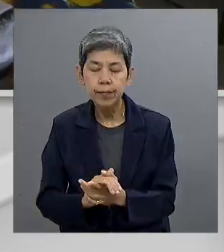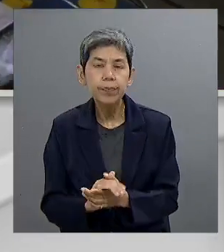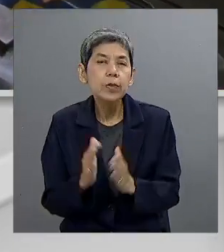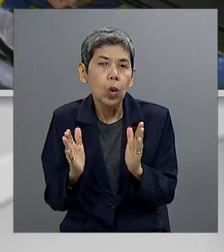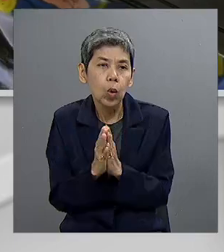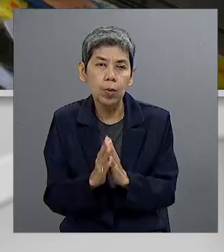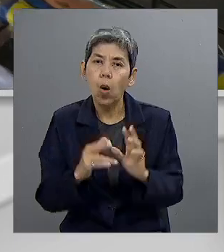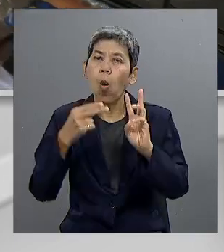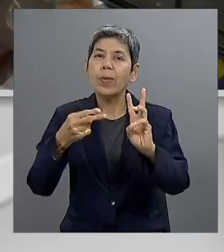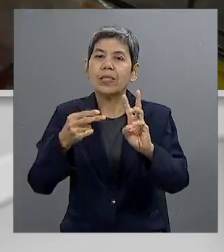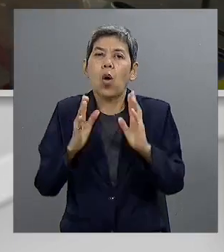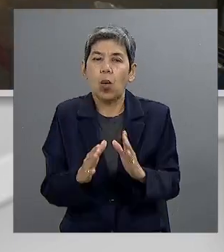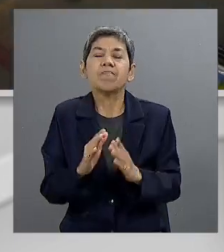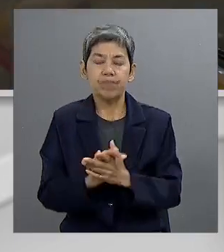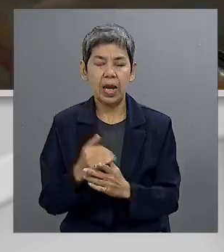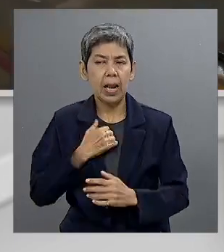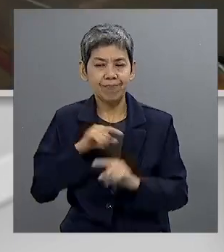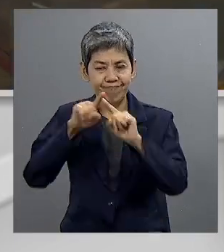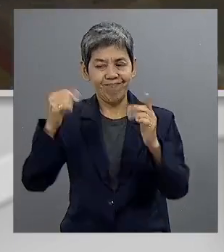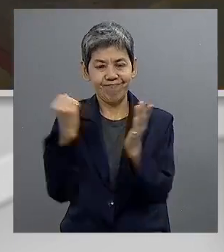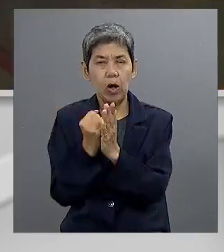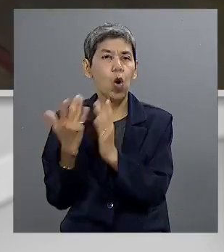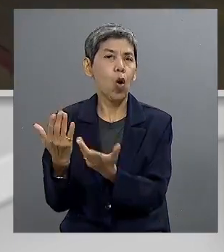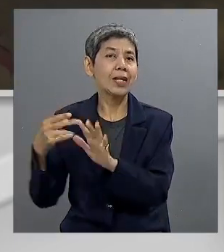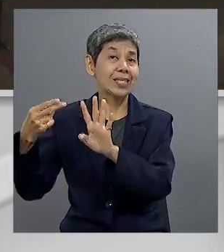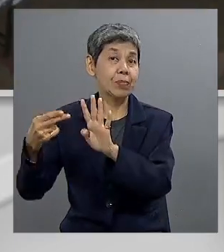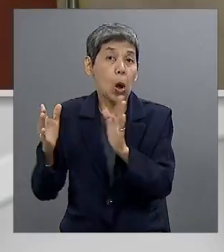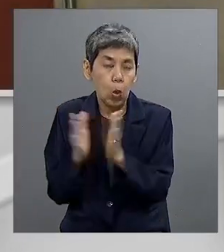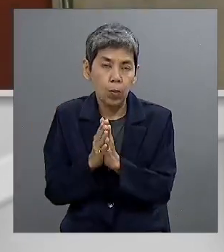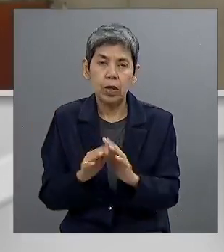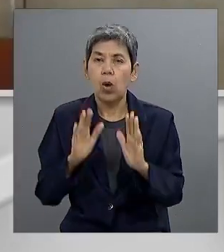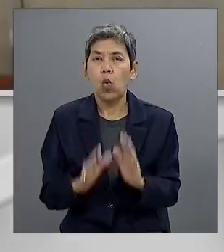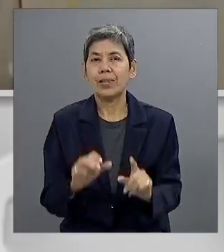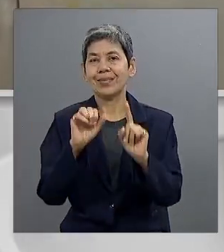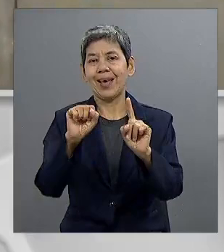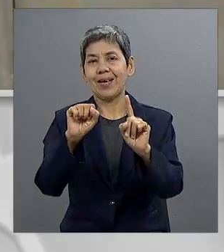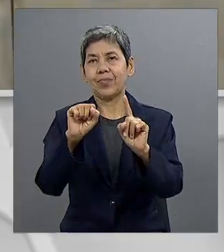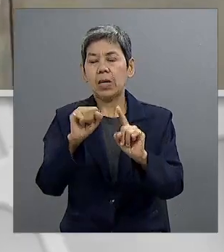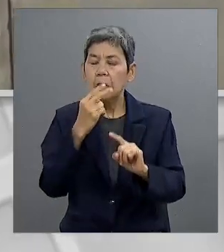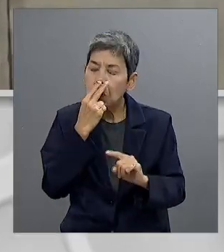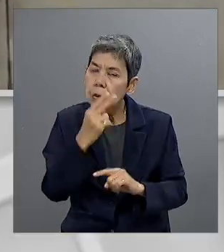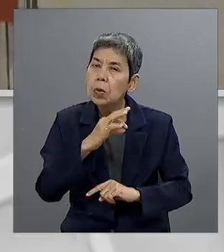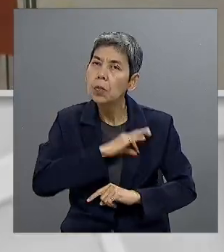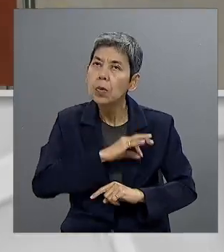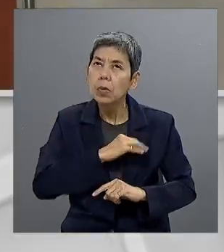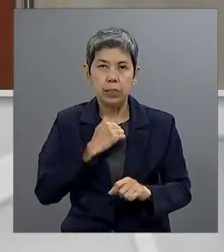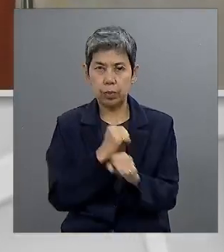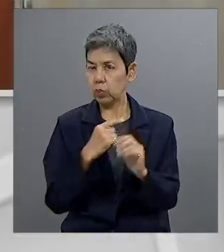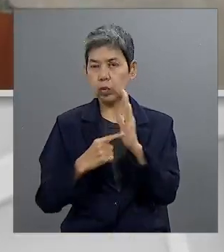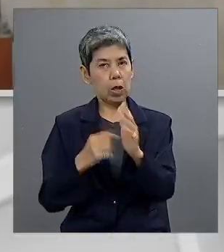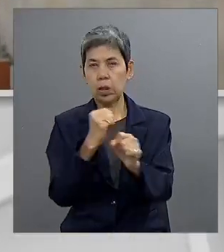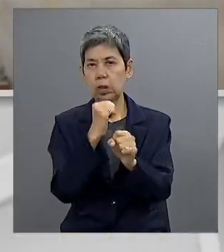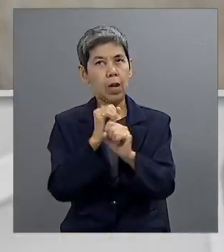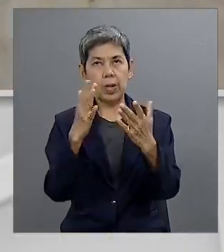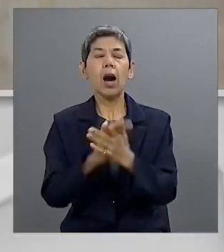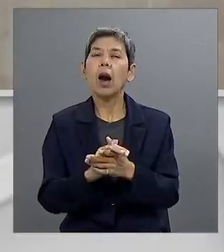แล้วก็ก่อนหน้านี้รอใบอนุญาตอีก 4หมื่นคนร่วมๆ 1แสนคนพอเป็นเรื่องใหม่แล้วก็ไม่มีตัวอย่างเกิดขึ้นมาก็กลาย